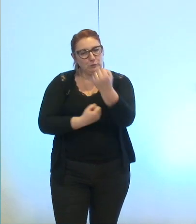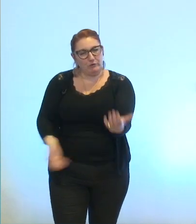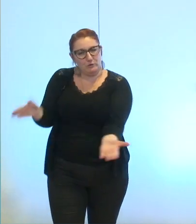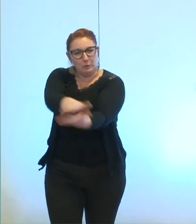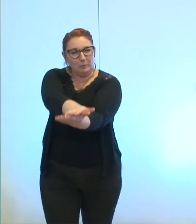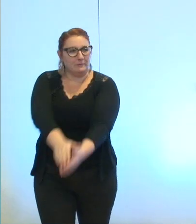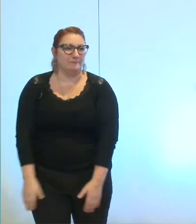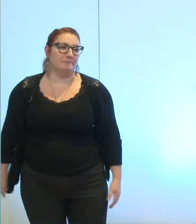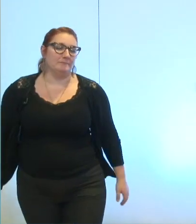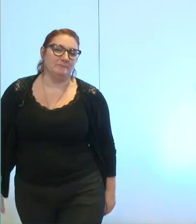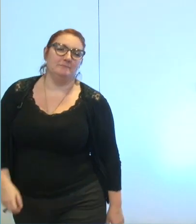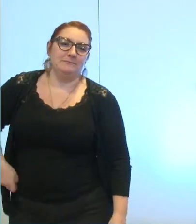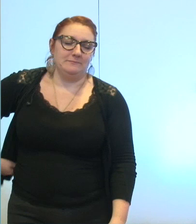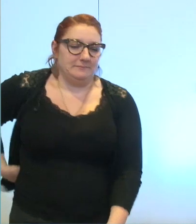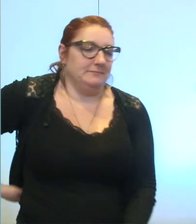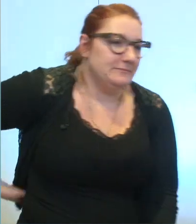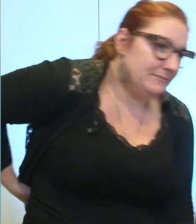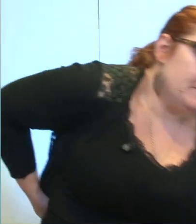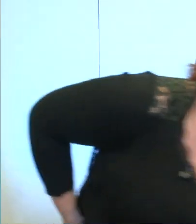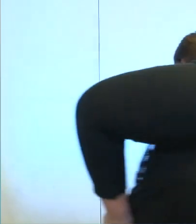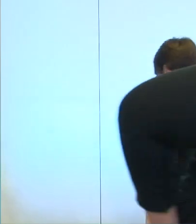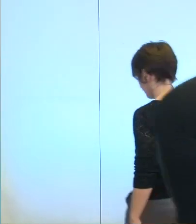donc sur le Palais des Sports